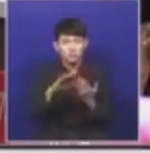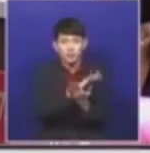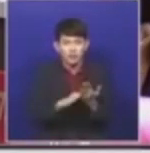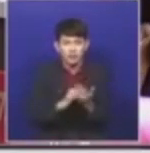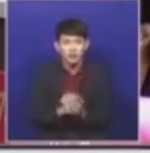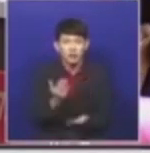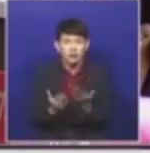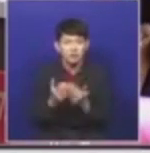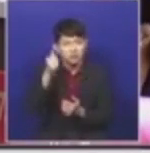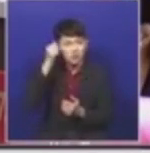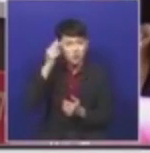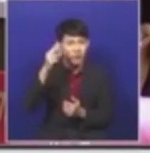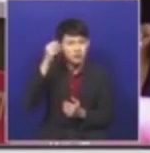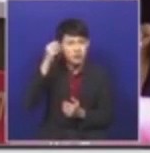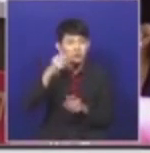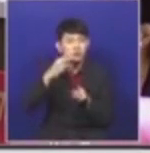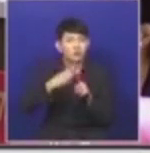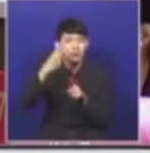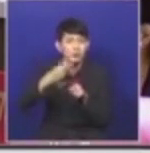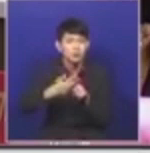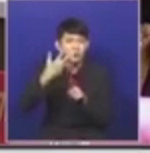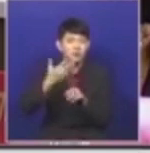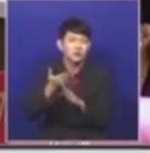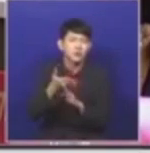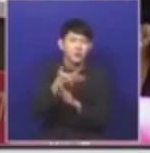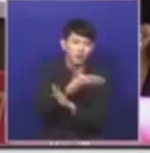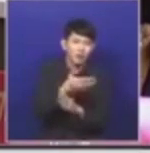แต่ถ้าเมืองไทยวันนี้หรือวัน 2-3วัน 2-3เดือนที่ผ่านมาเป็นคนป่วยคนหนึ่งเป็นโรคเบาหวาน